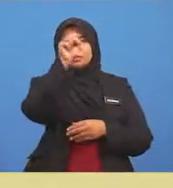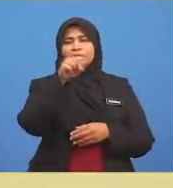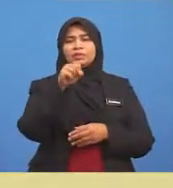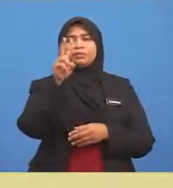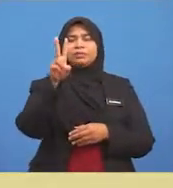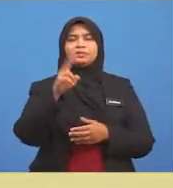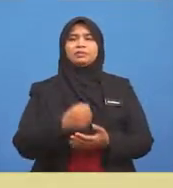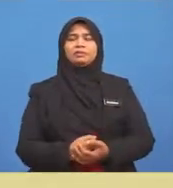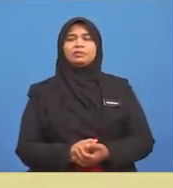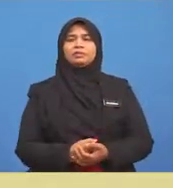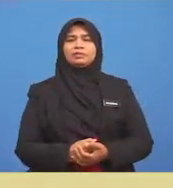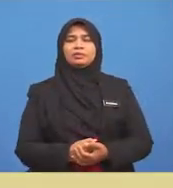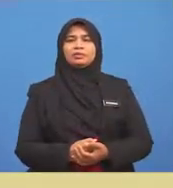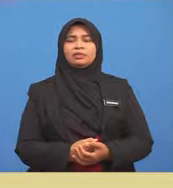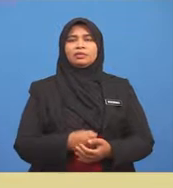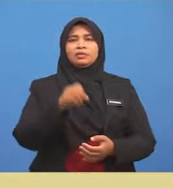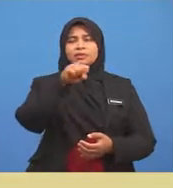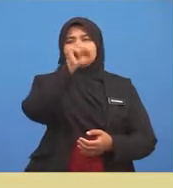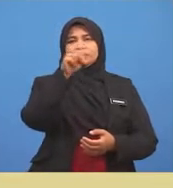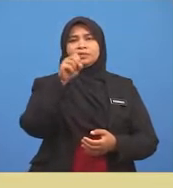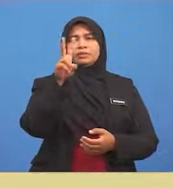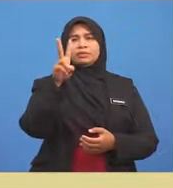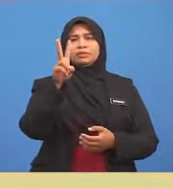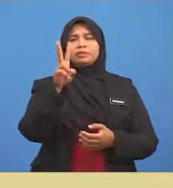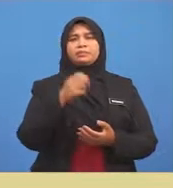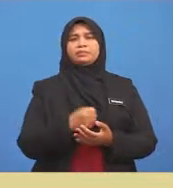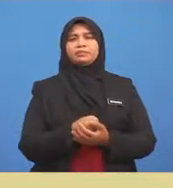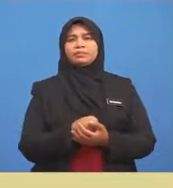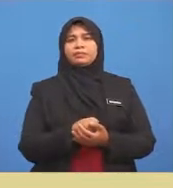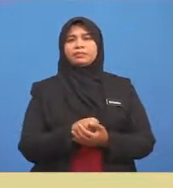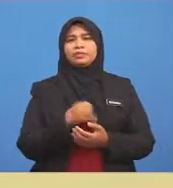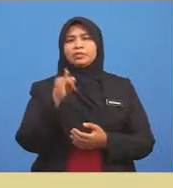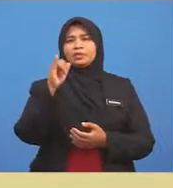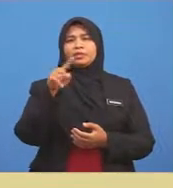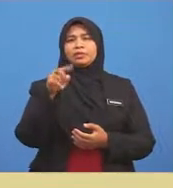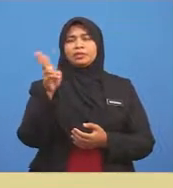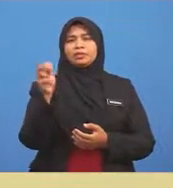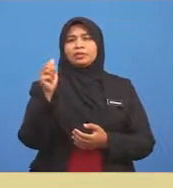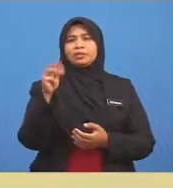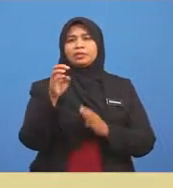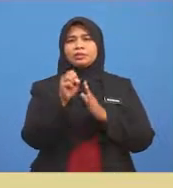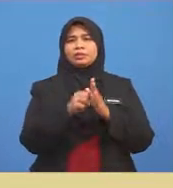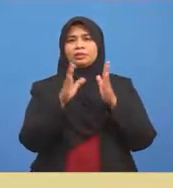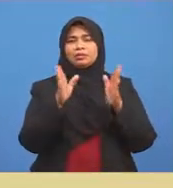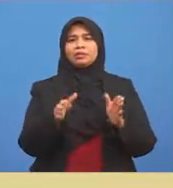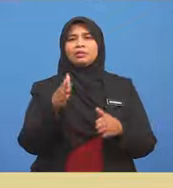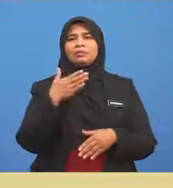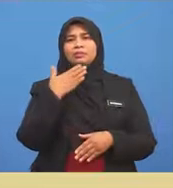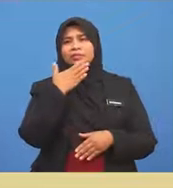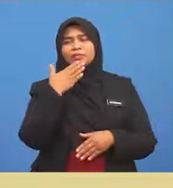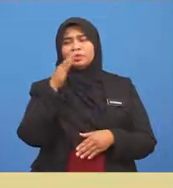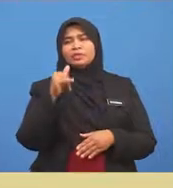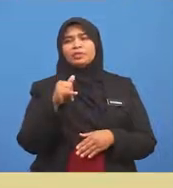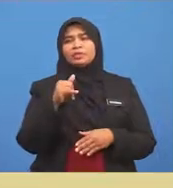kedua. Soalan yang kedua pula berbunyi begini. Izham seorang pemuda yang